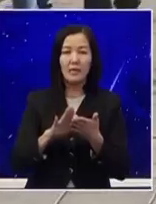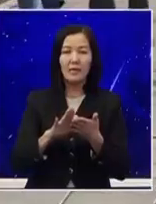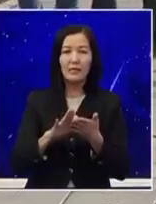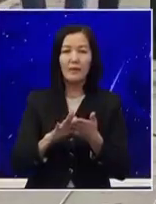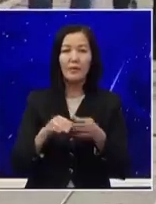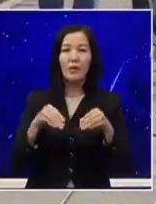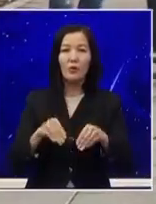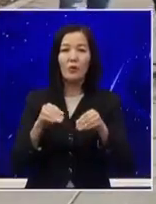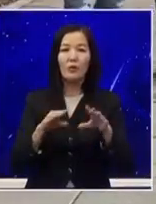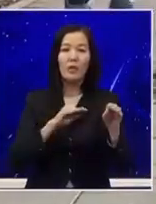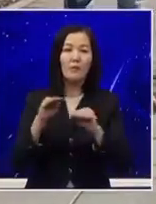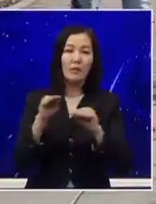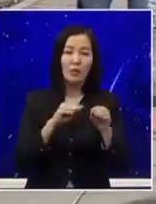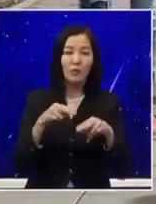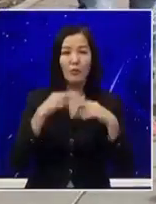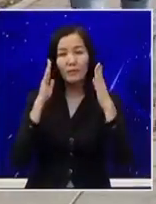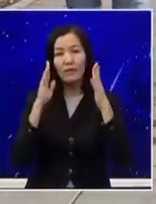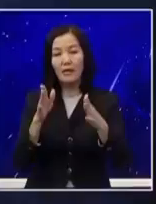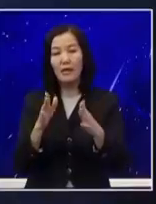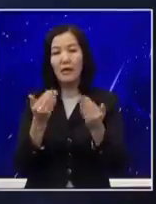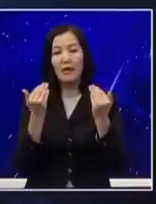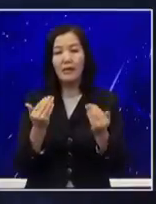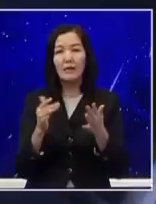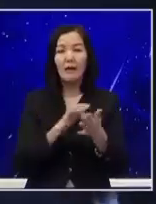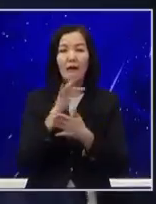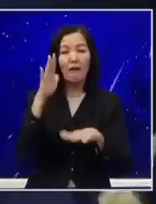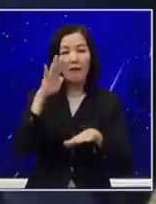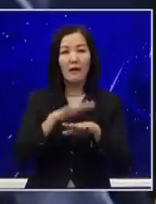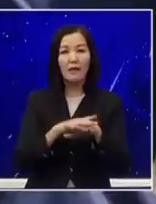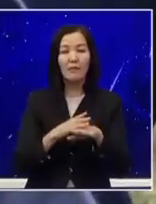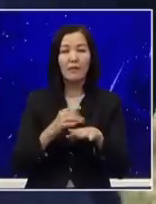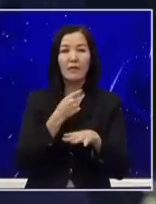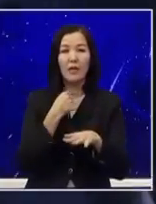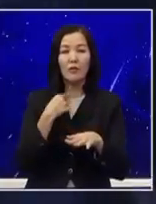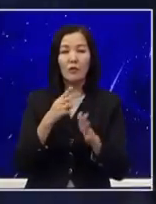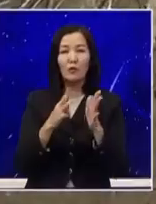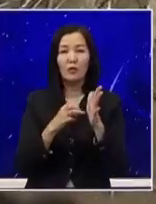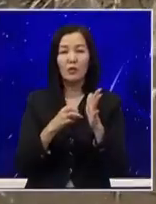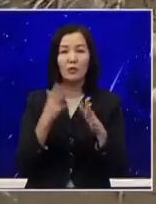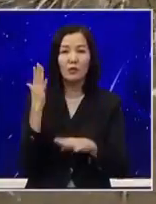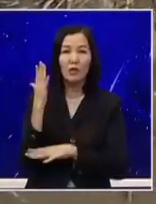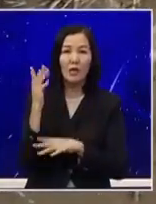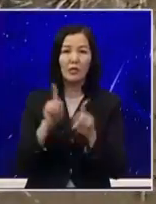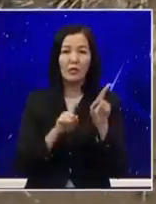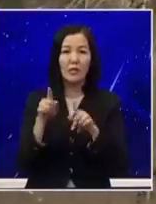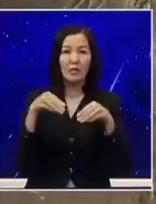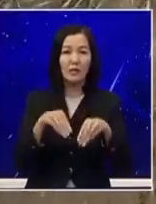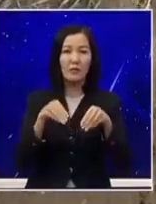мен абаттандыруға да көңіл бөлінді. Қала әкімі бастауымен облыс орталығына 800 түп талтерек